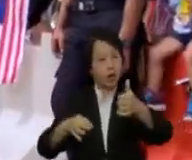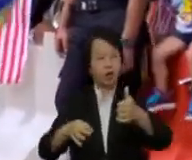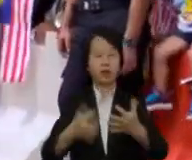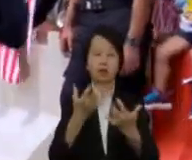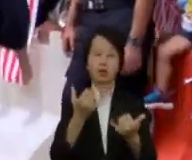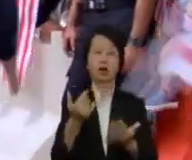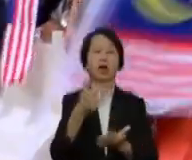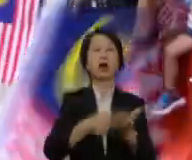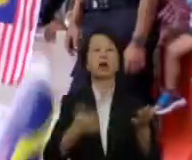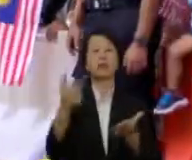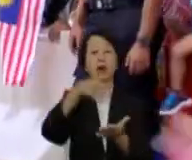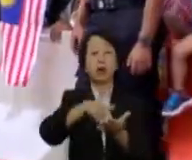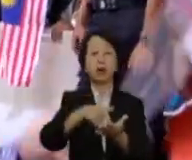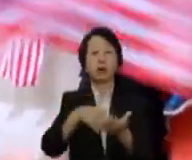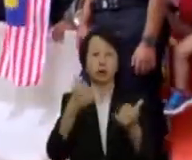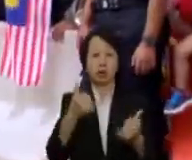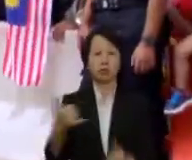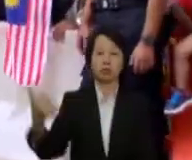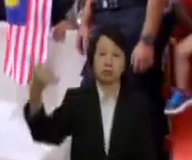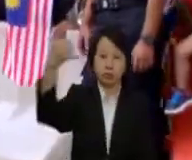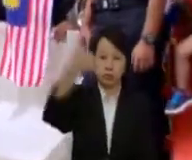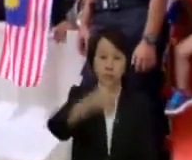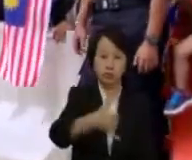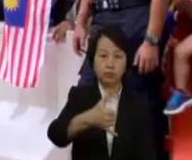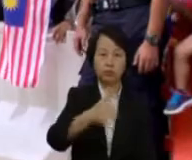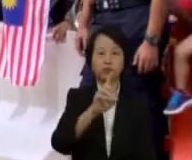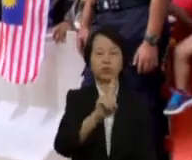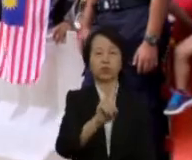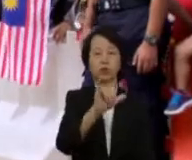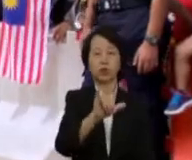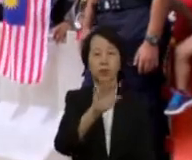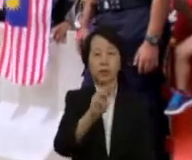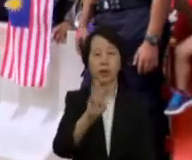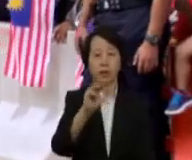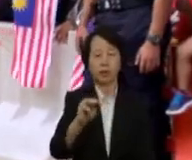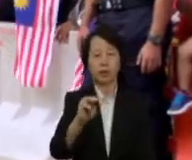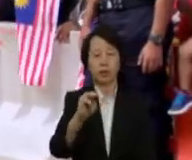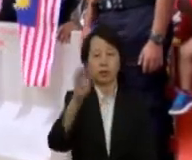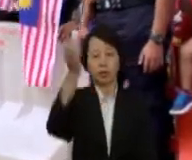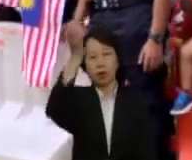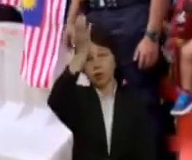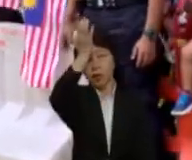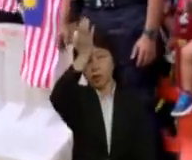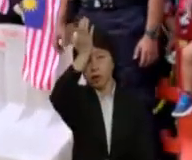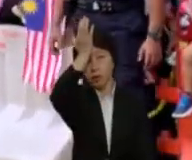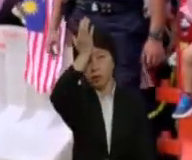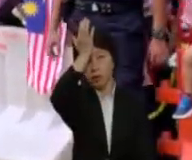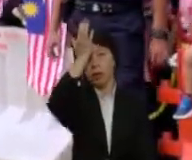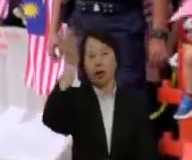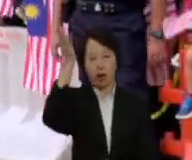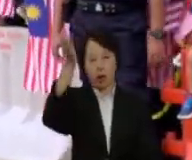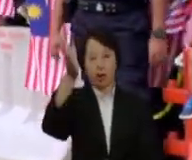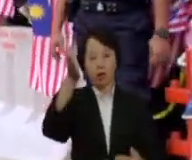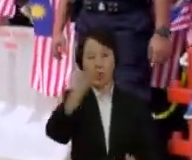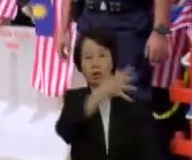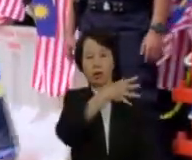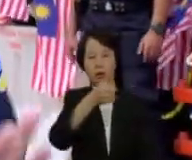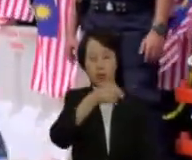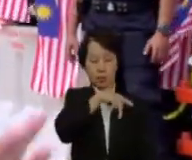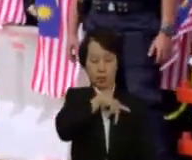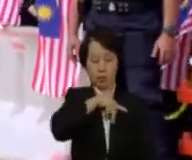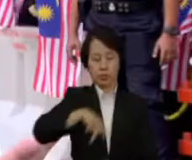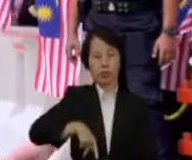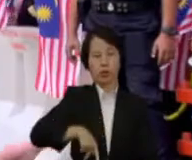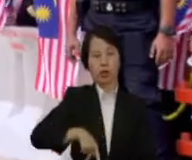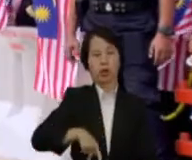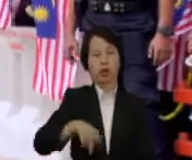sebenarnya ialah keberangkatan datang Duli Yang Maha Mulia Seri Paduka Baginda Yang di-Pertuan Agong dan Raja Permaisuri Agong